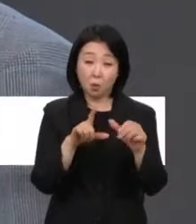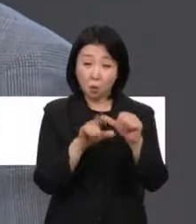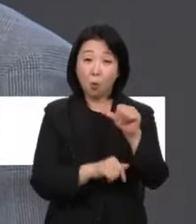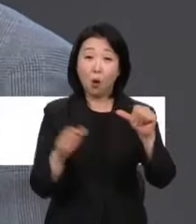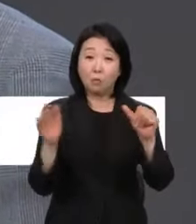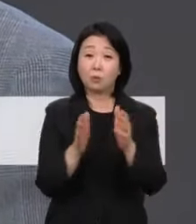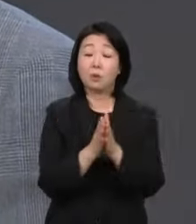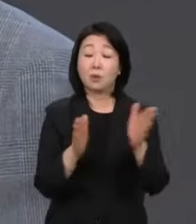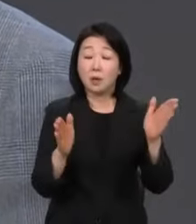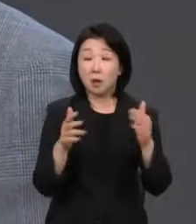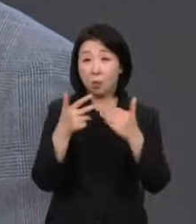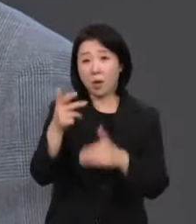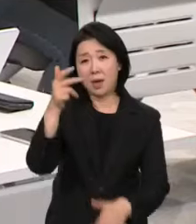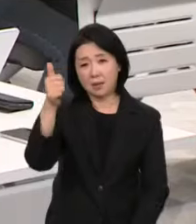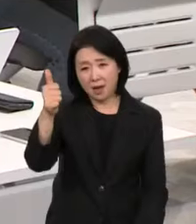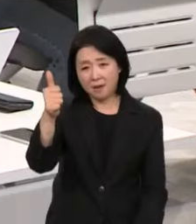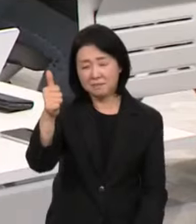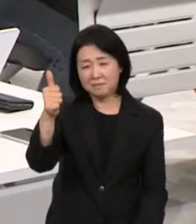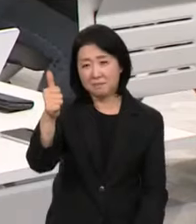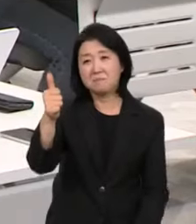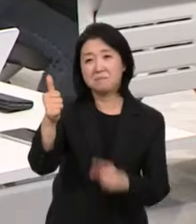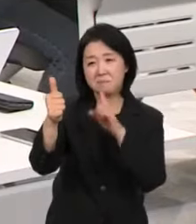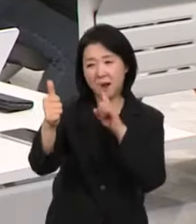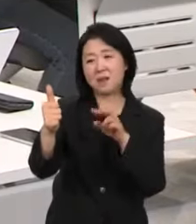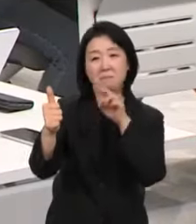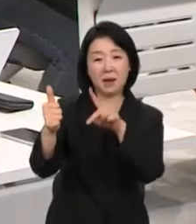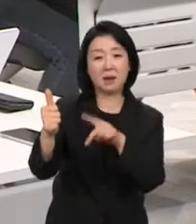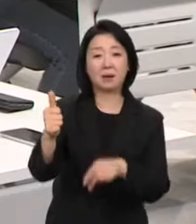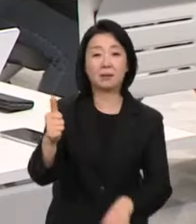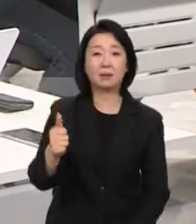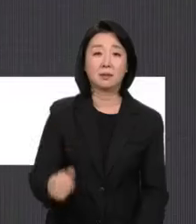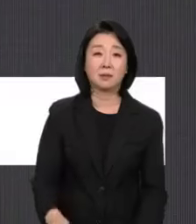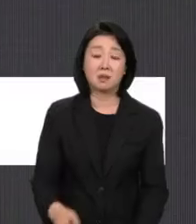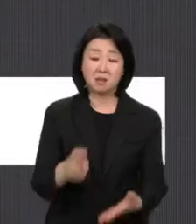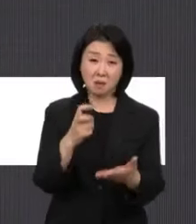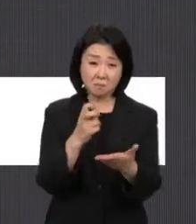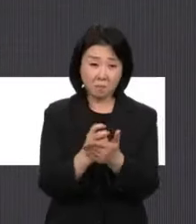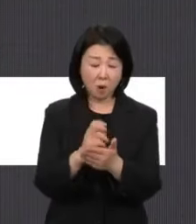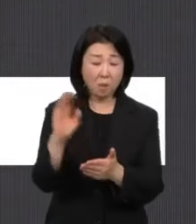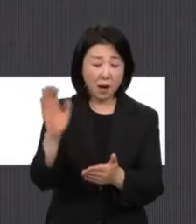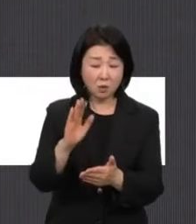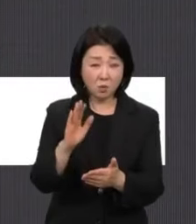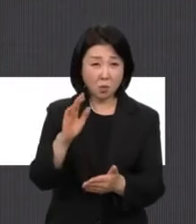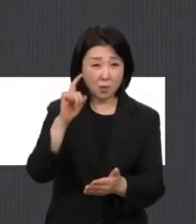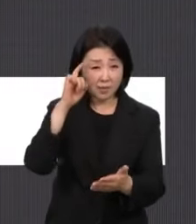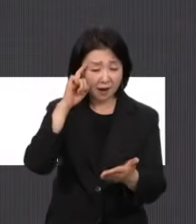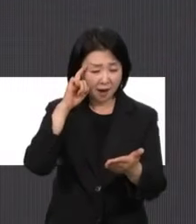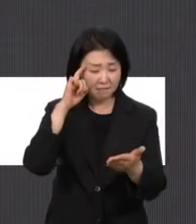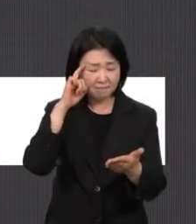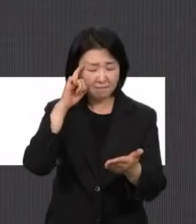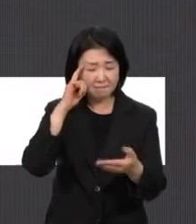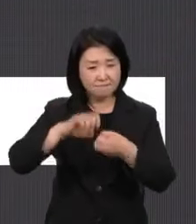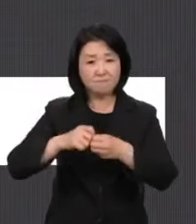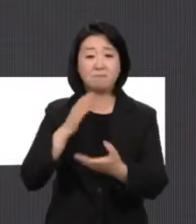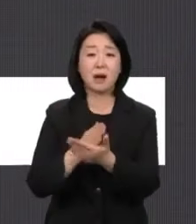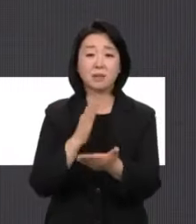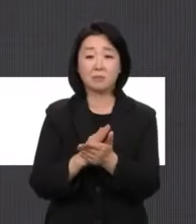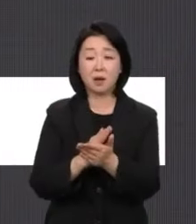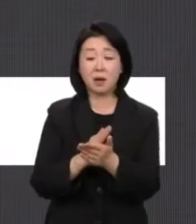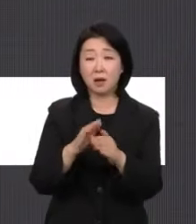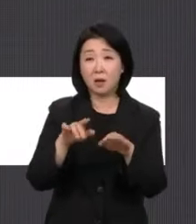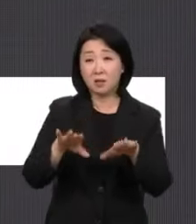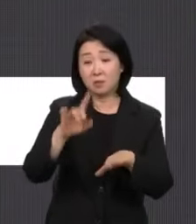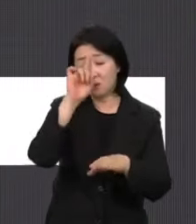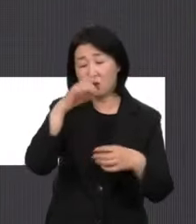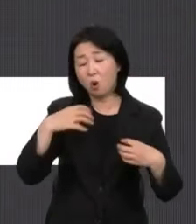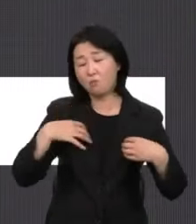이면택 회장 당선인을 겨냥한 발언입니다. 규정을 벗어난 주장을 하는 것은 바로 지금 정부가